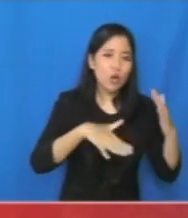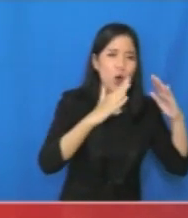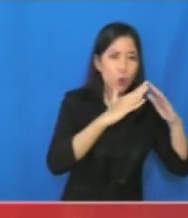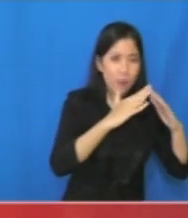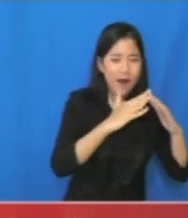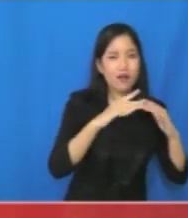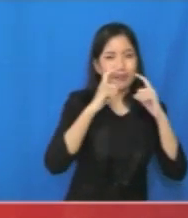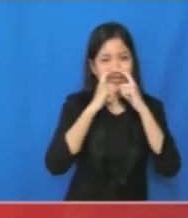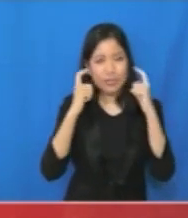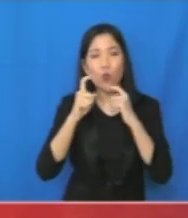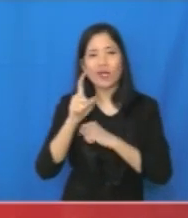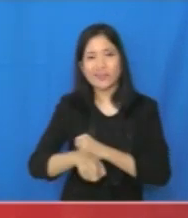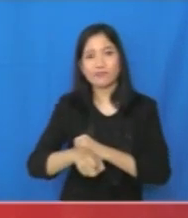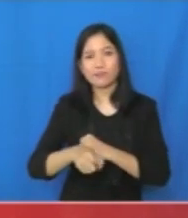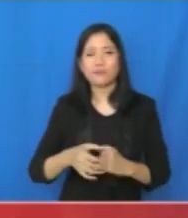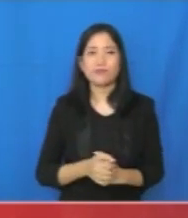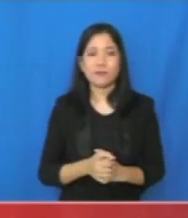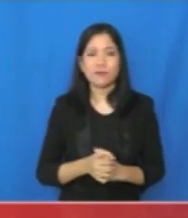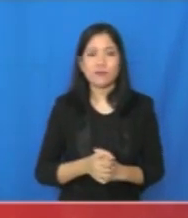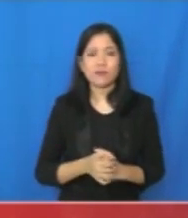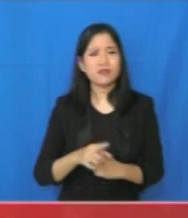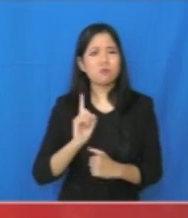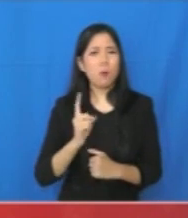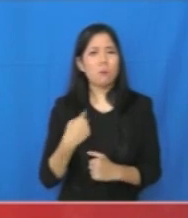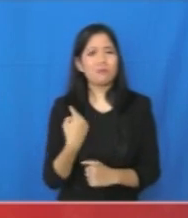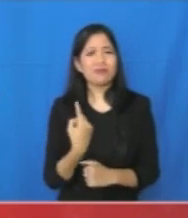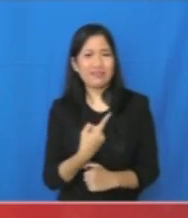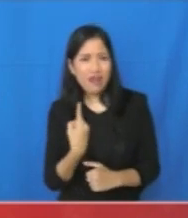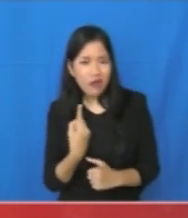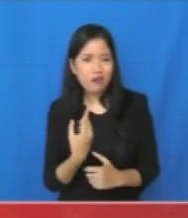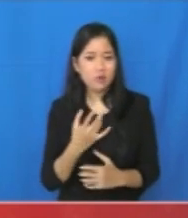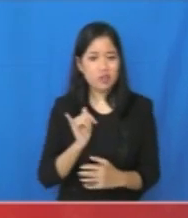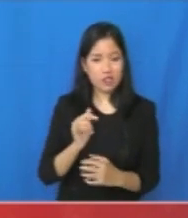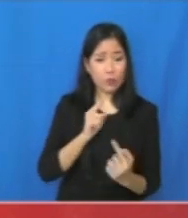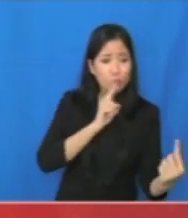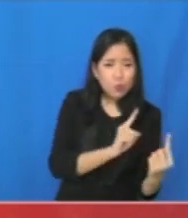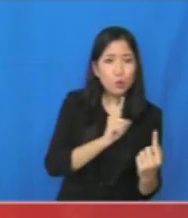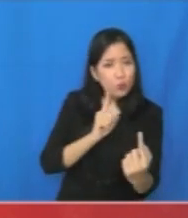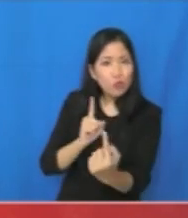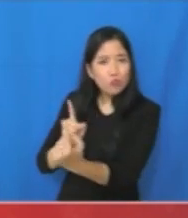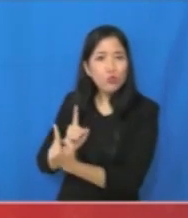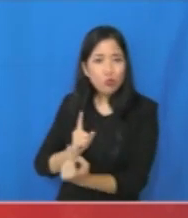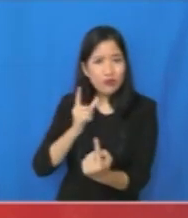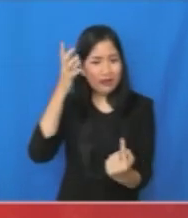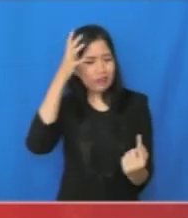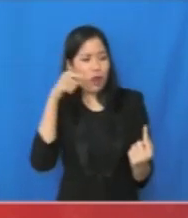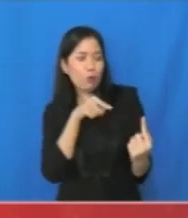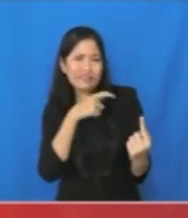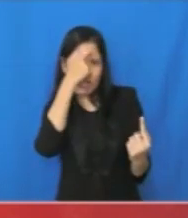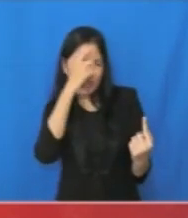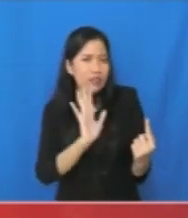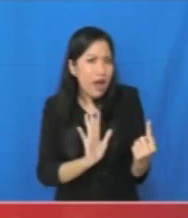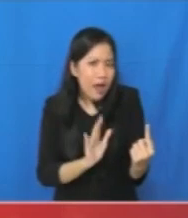luar rumah karena kita tidak pernah tahu bahwa orang yang disekitar kita Apakah